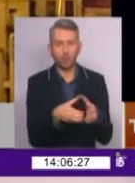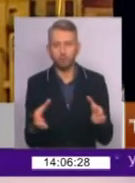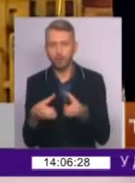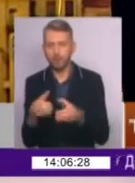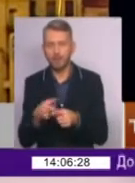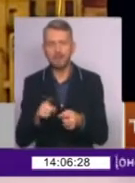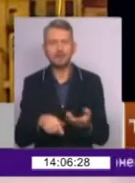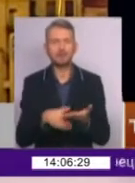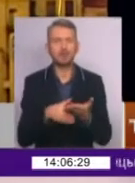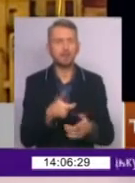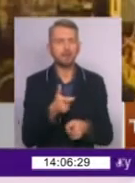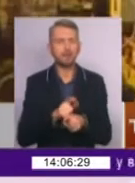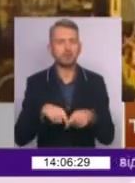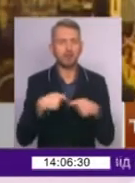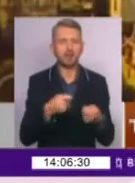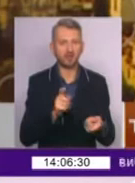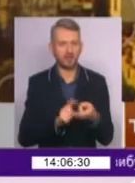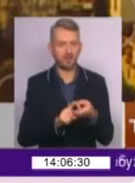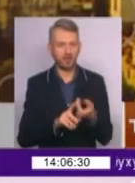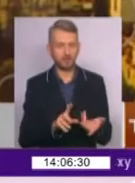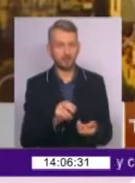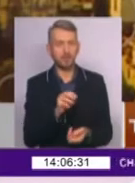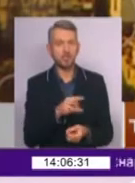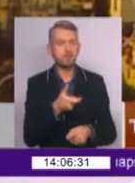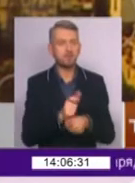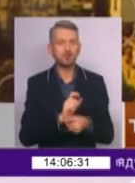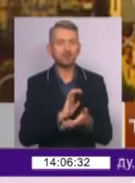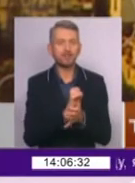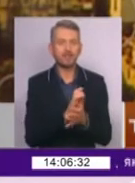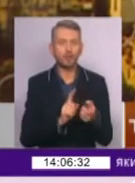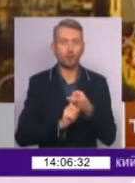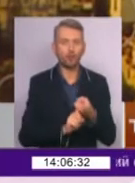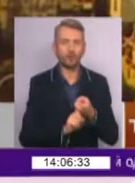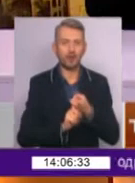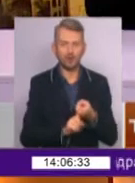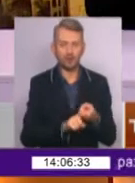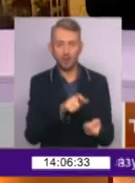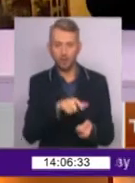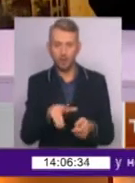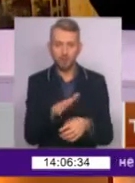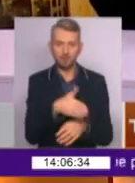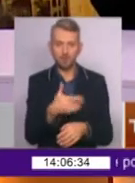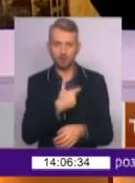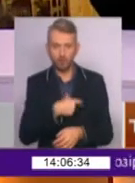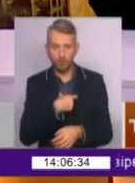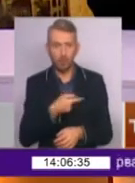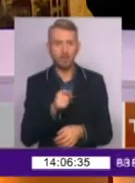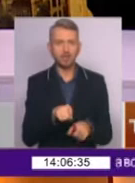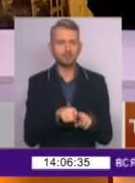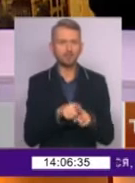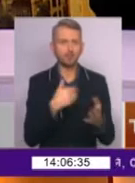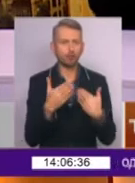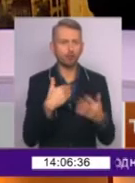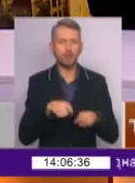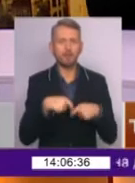сприяє більшій передачі інфекції. Тобто, чим більш тісний контакт людей між собою. Те стосується передачі